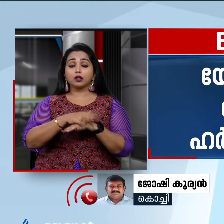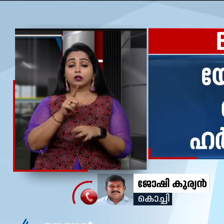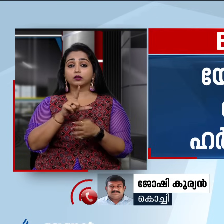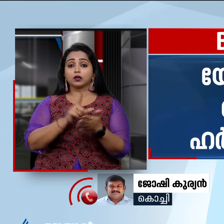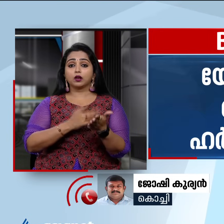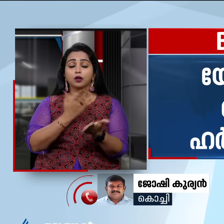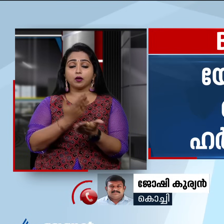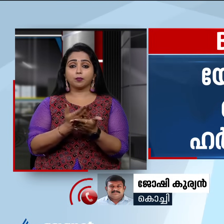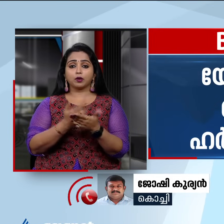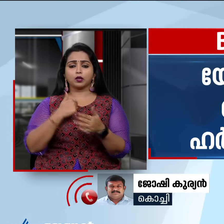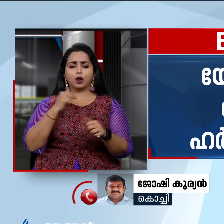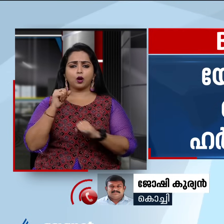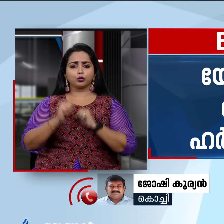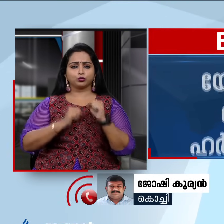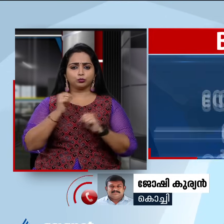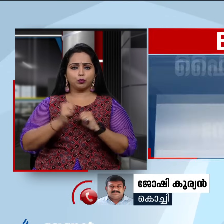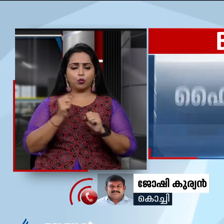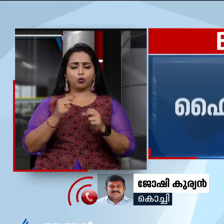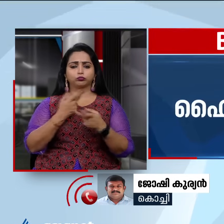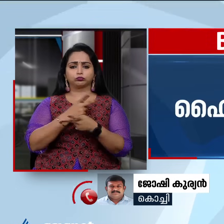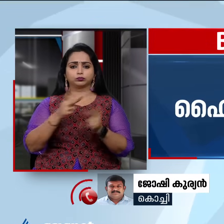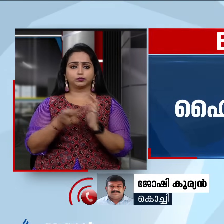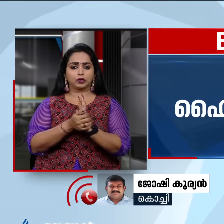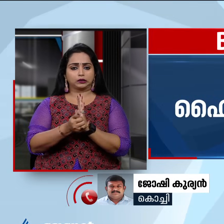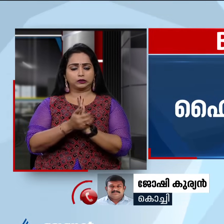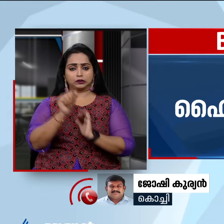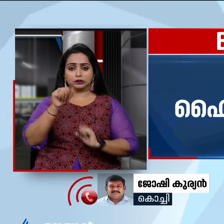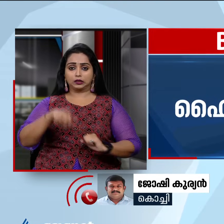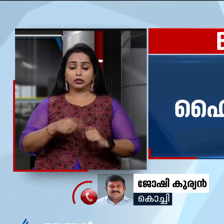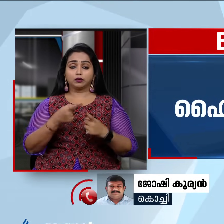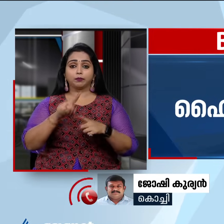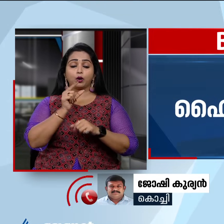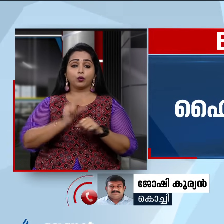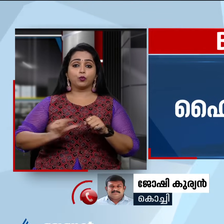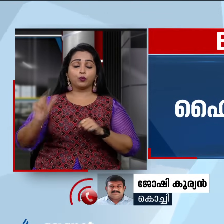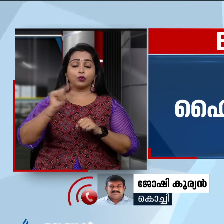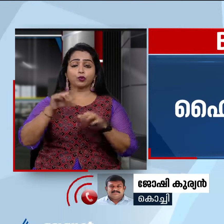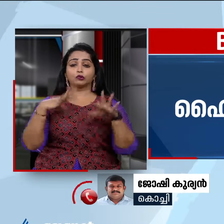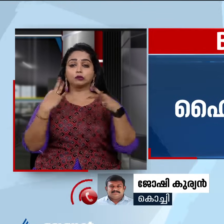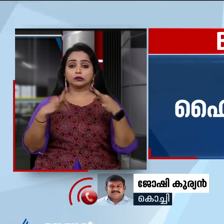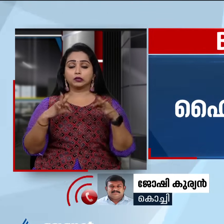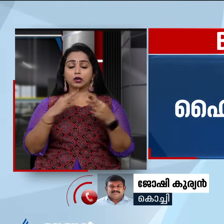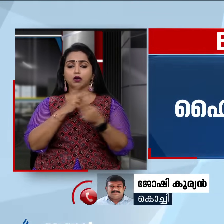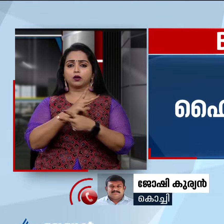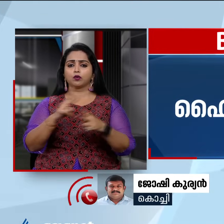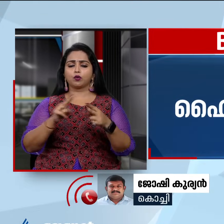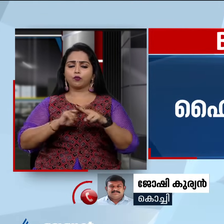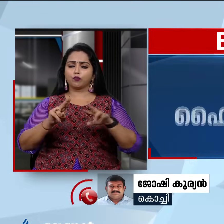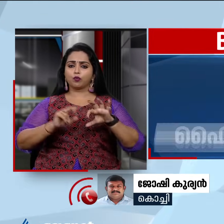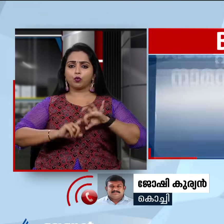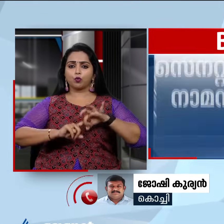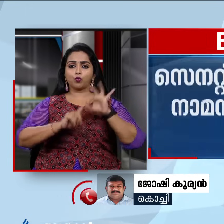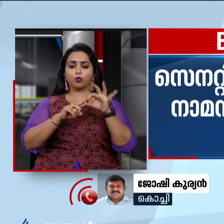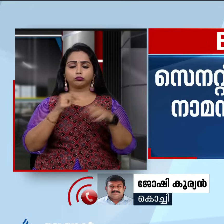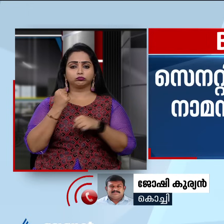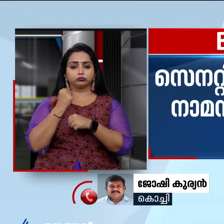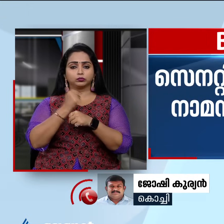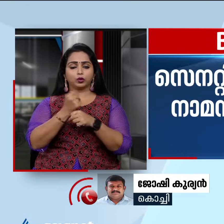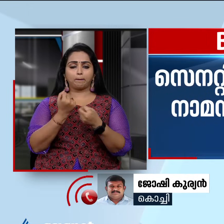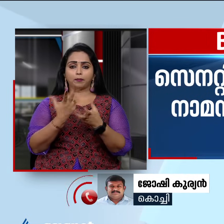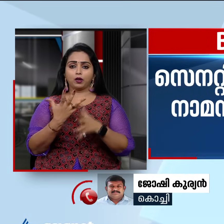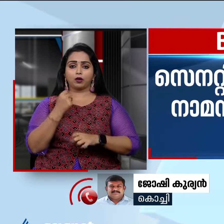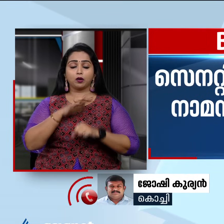ഒപ്പം തന്നെ ആർട്സിലും ഒക്കെ തന്നെ മികവ് തെളിയിച്ച ആളുകളാണ്, സർവകലാശാല കലോത്സവങ്ങളിലടക്കം മികച്ച നിലവാരവും സമ്മാനങ്ങളും നേടിയവരാണ്, പക്ഷെ തങ്ങളെ